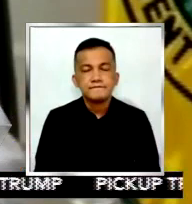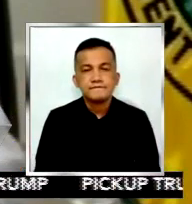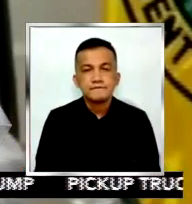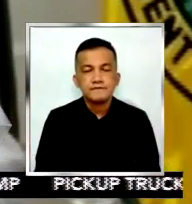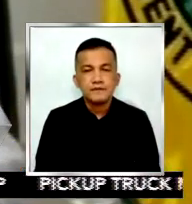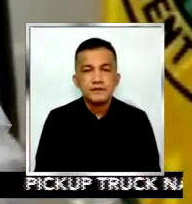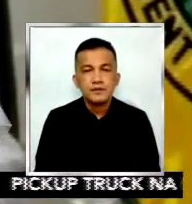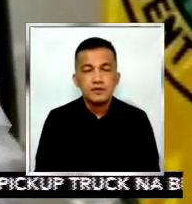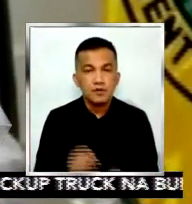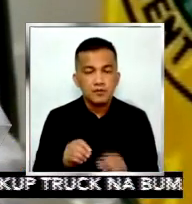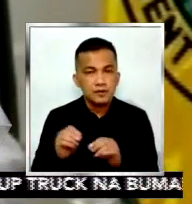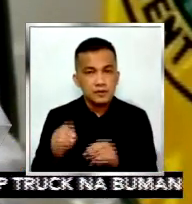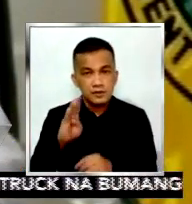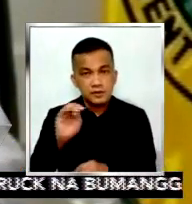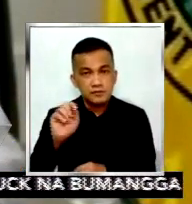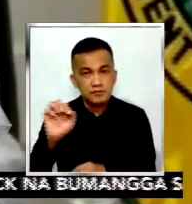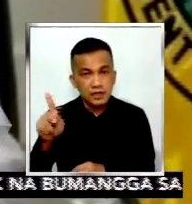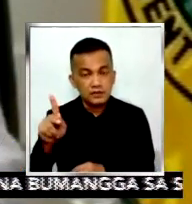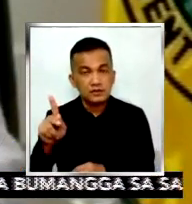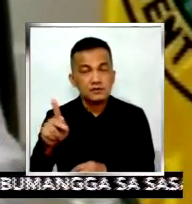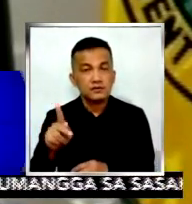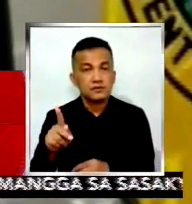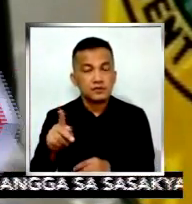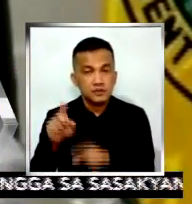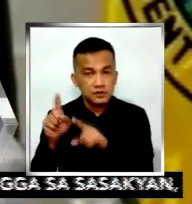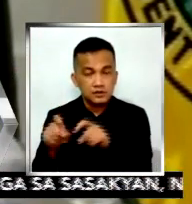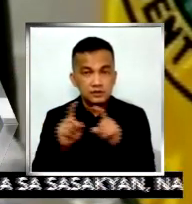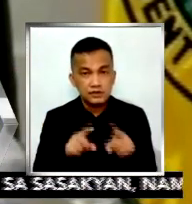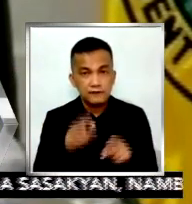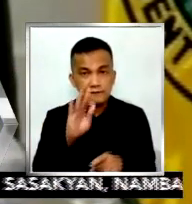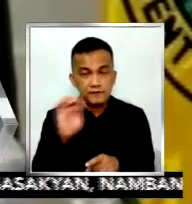of the testing fees, no? At